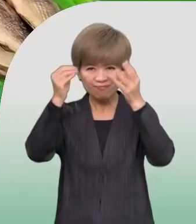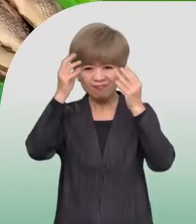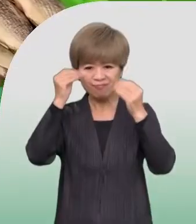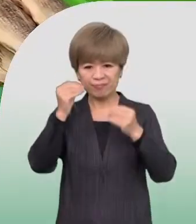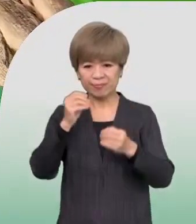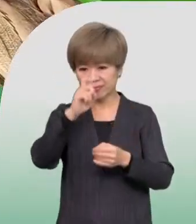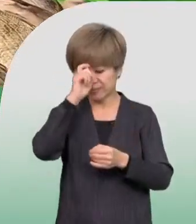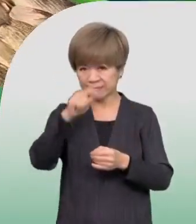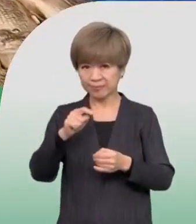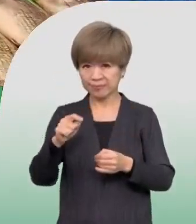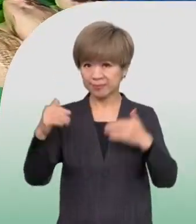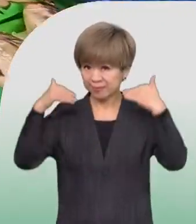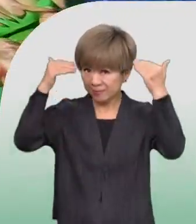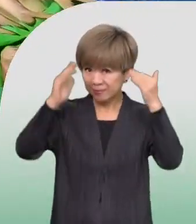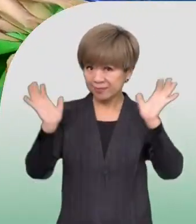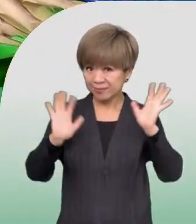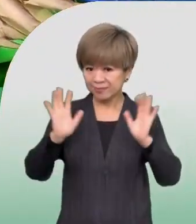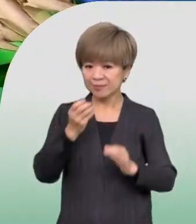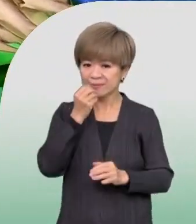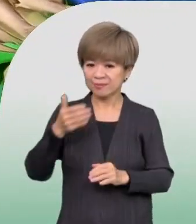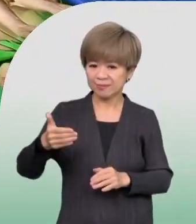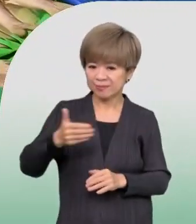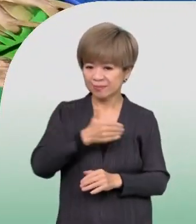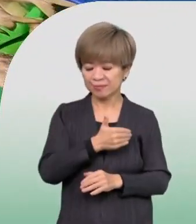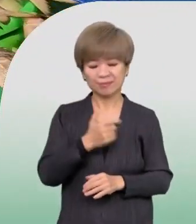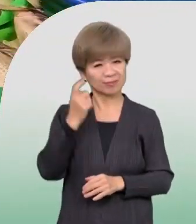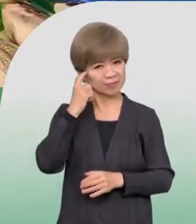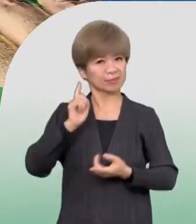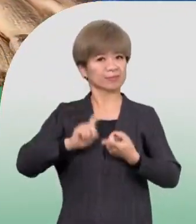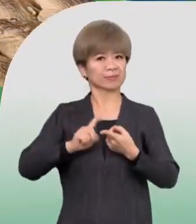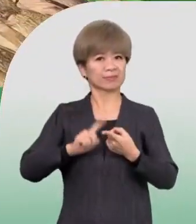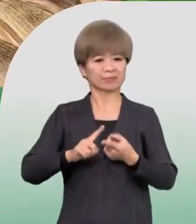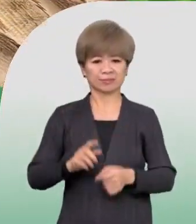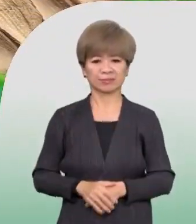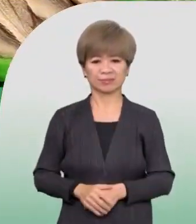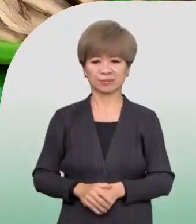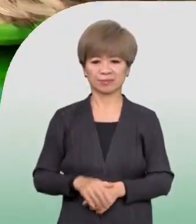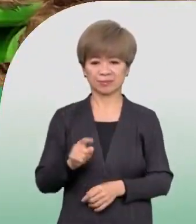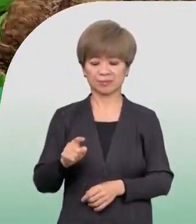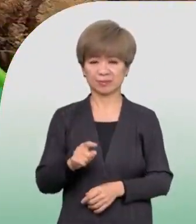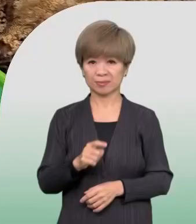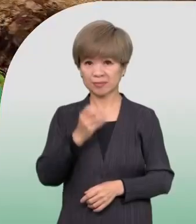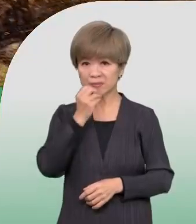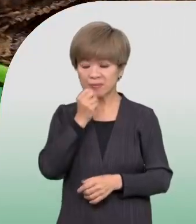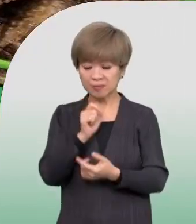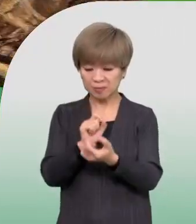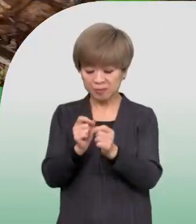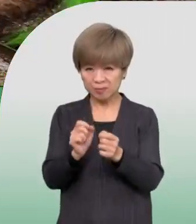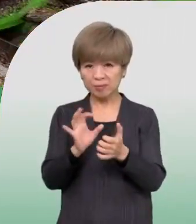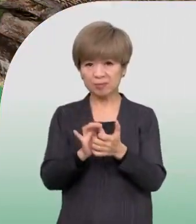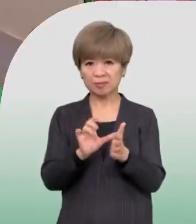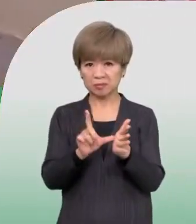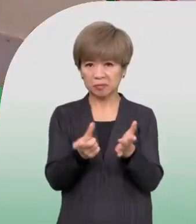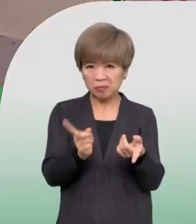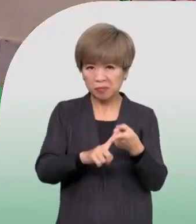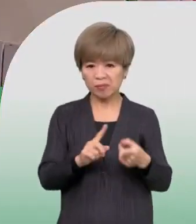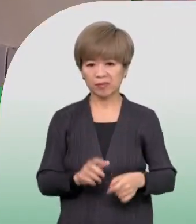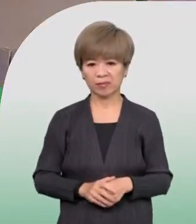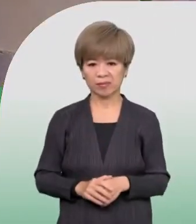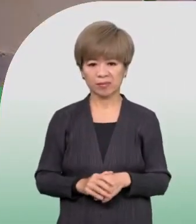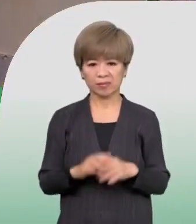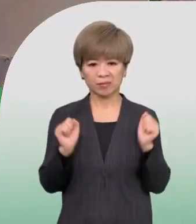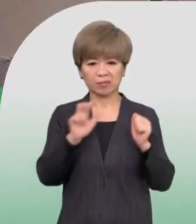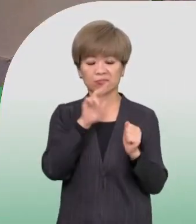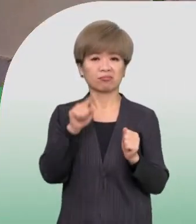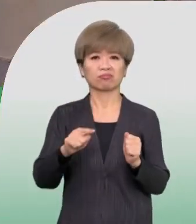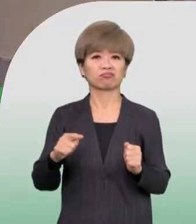鹏安内替小朋友对生物取得有正确的观念，十一时节才提出给五叶。 吃这个冬天都不怕